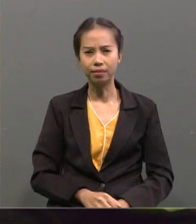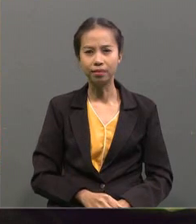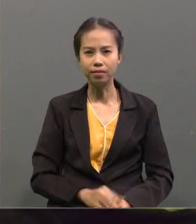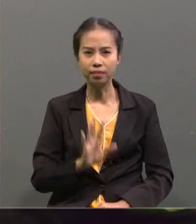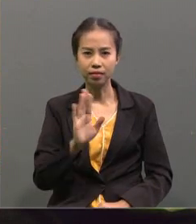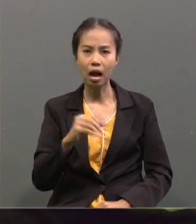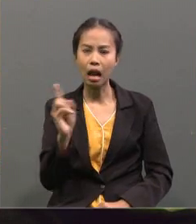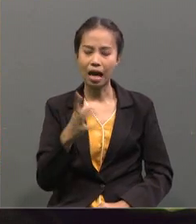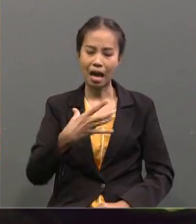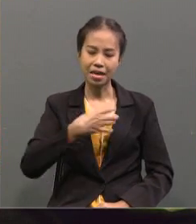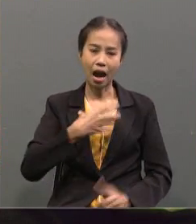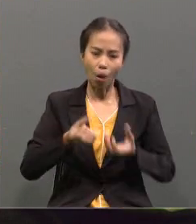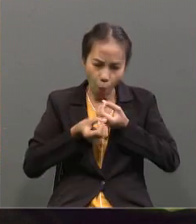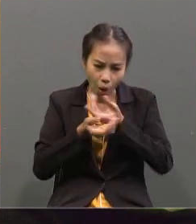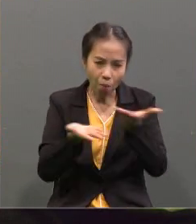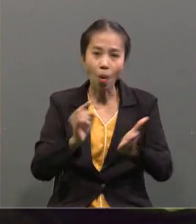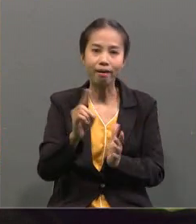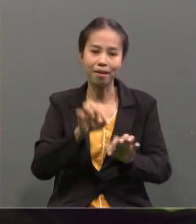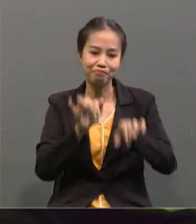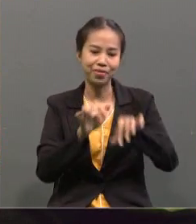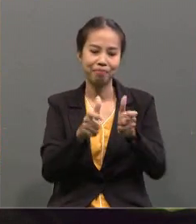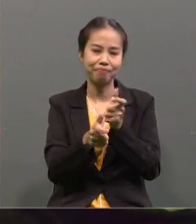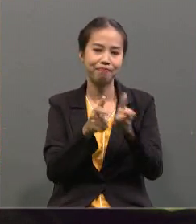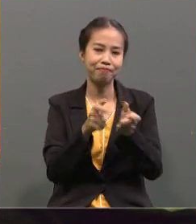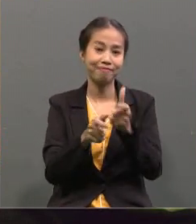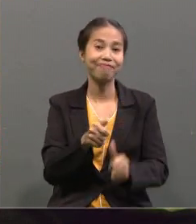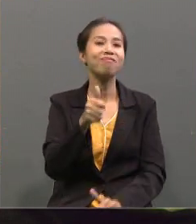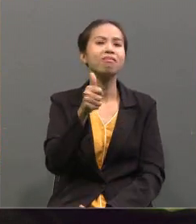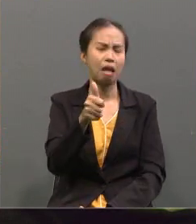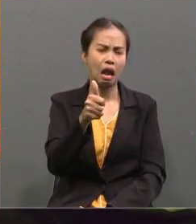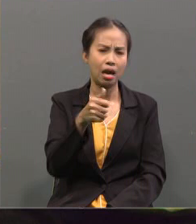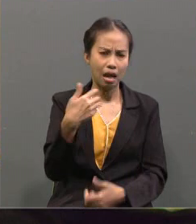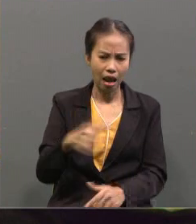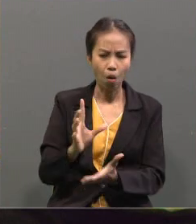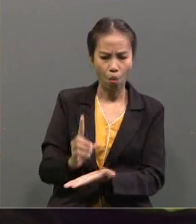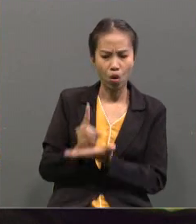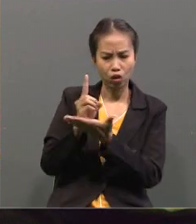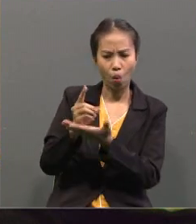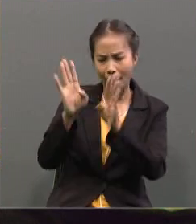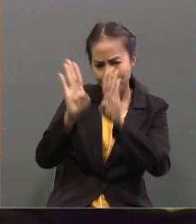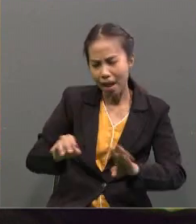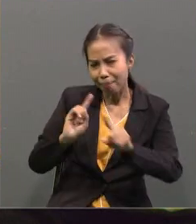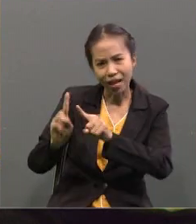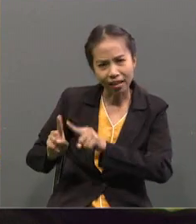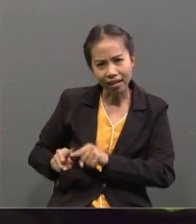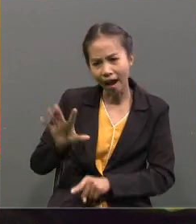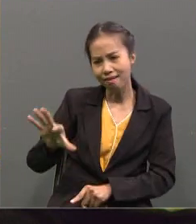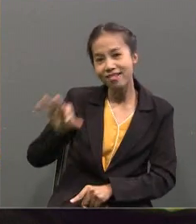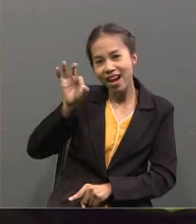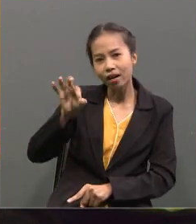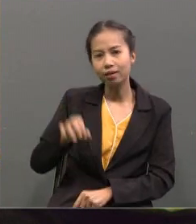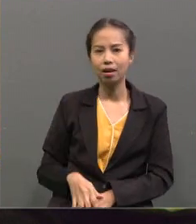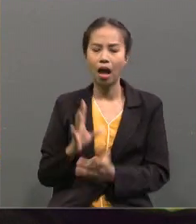สามารถที่จะเขียนคำอวยพรได้ด้วยอืออ่ะจะมีกระทงให้เลือกมากมายทั้งทาสแมวกระทงโสด